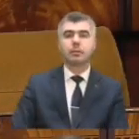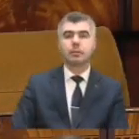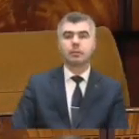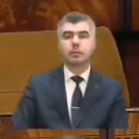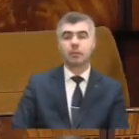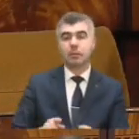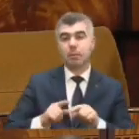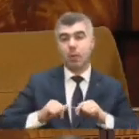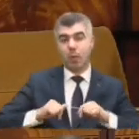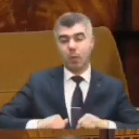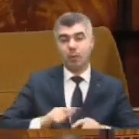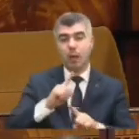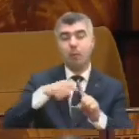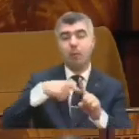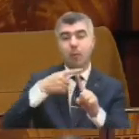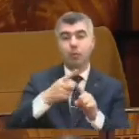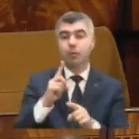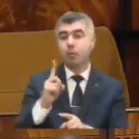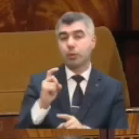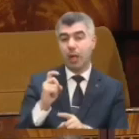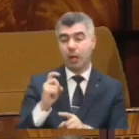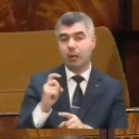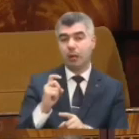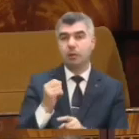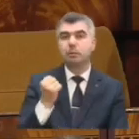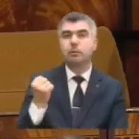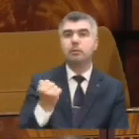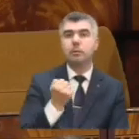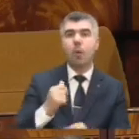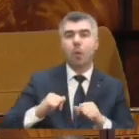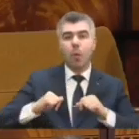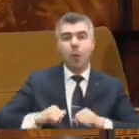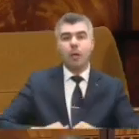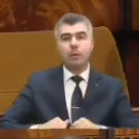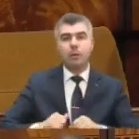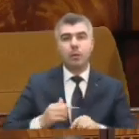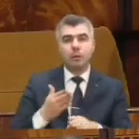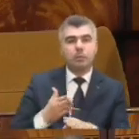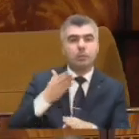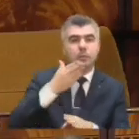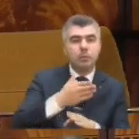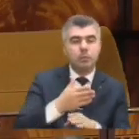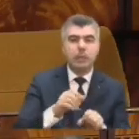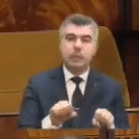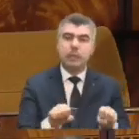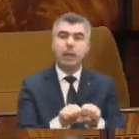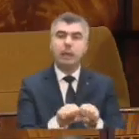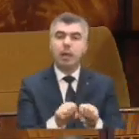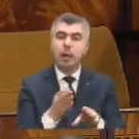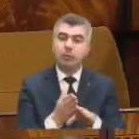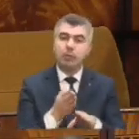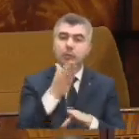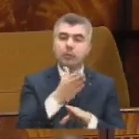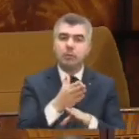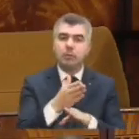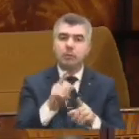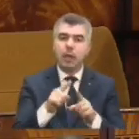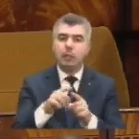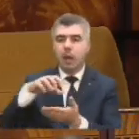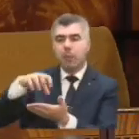السيد الوزير، أزيد من شهر وكنتسناو شوف الوزاري منكم يلبس الجين والسبريلة ويزور هذه المناطق